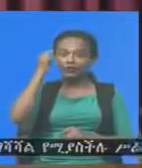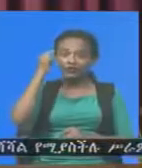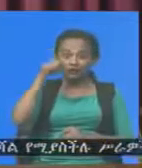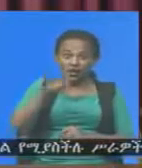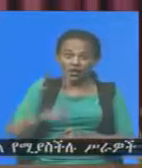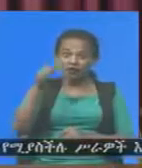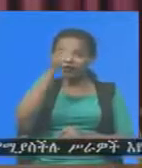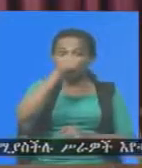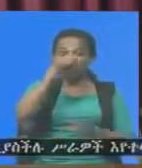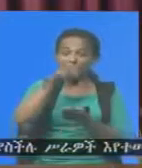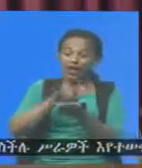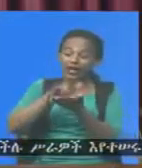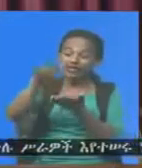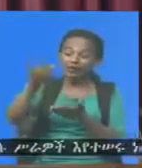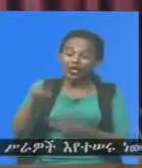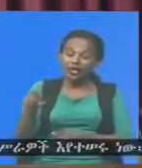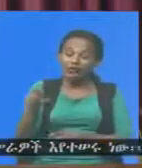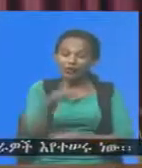የኢትዮጵያ አየር መንገድም ቢሆን